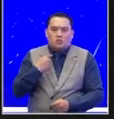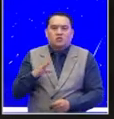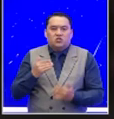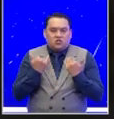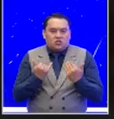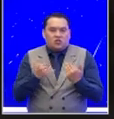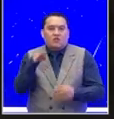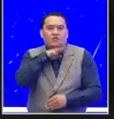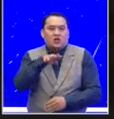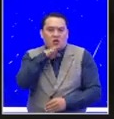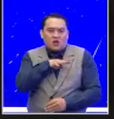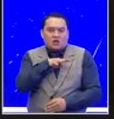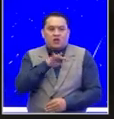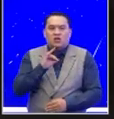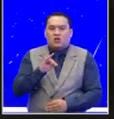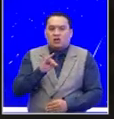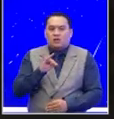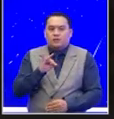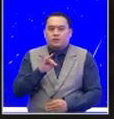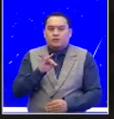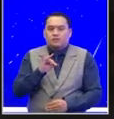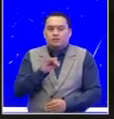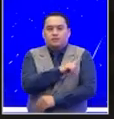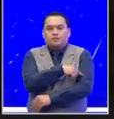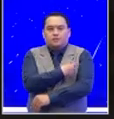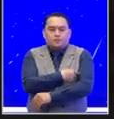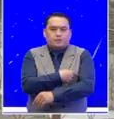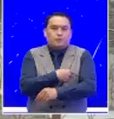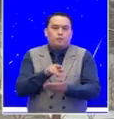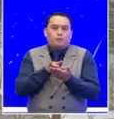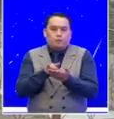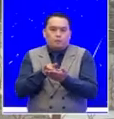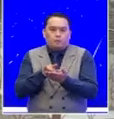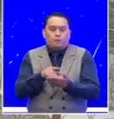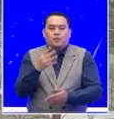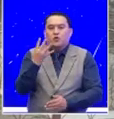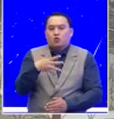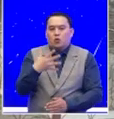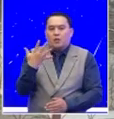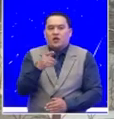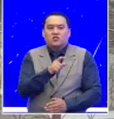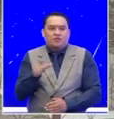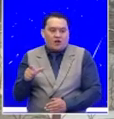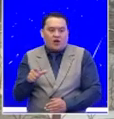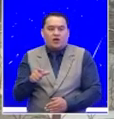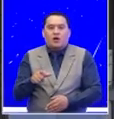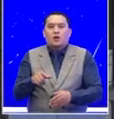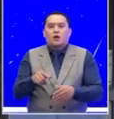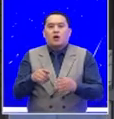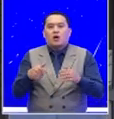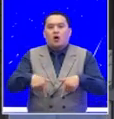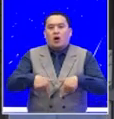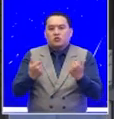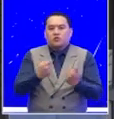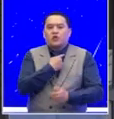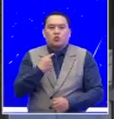находимся в Текеле, в санатории. 45 прибывших пассажиров разместили в одной из